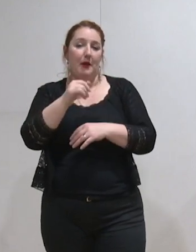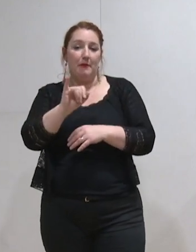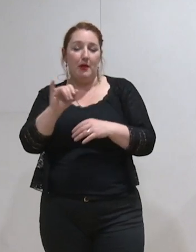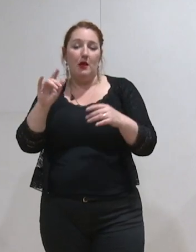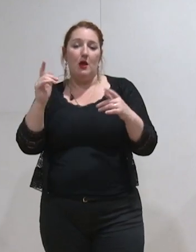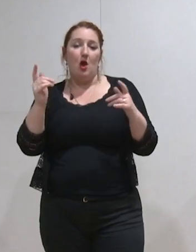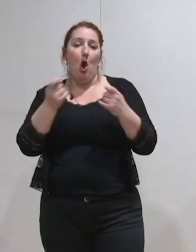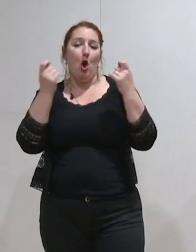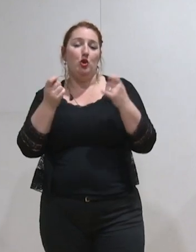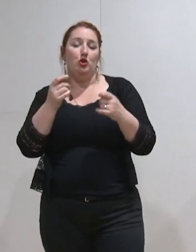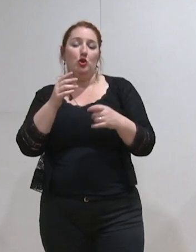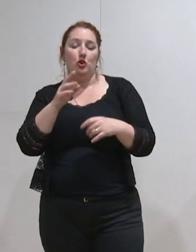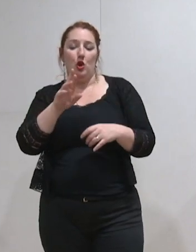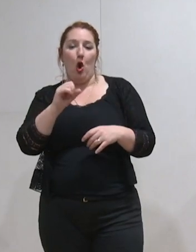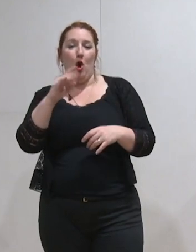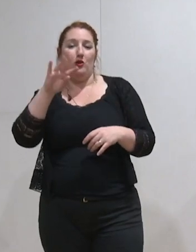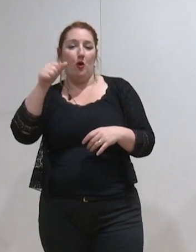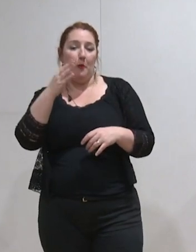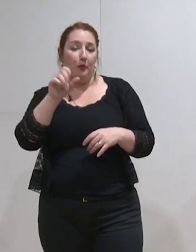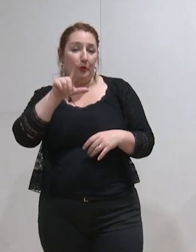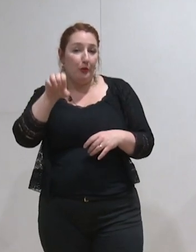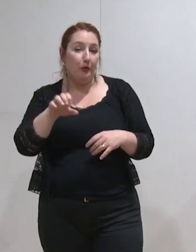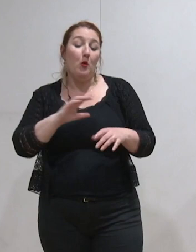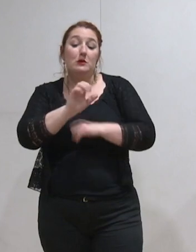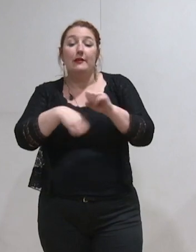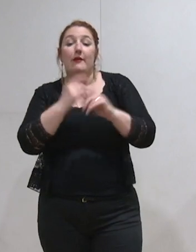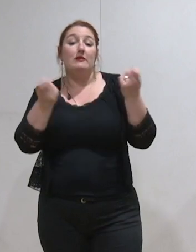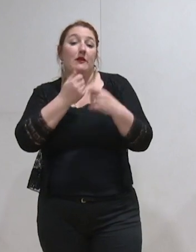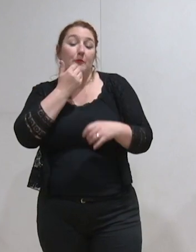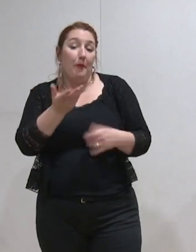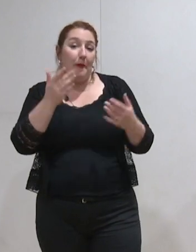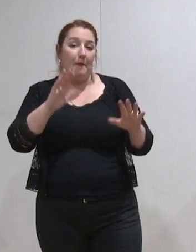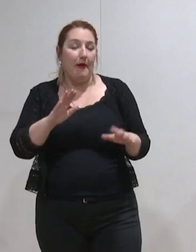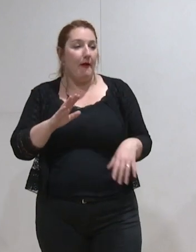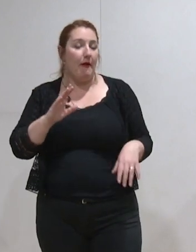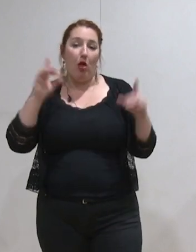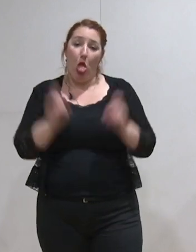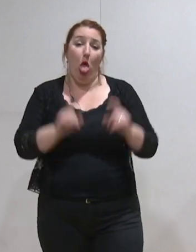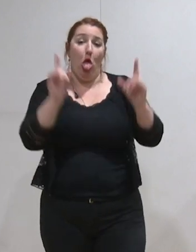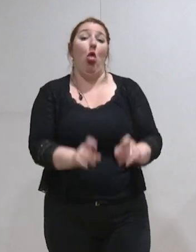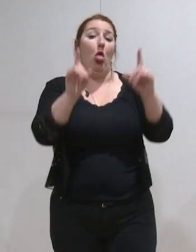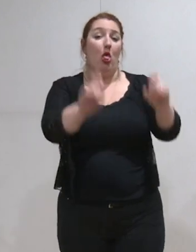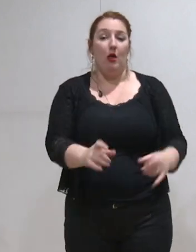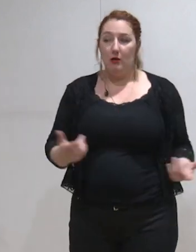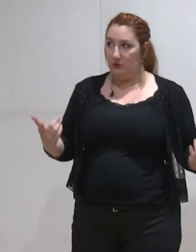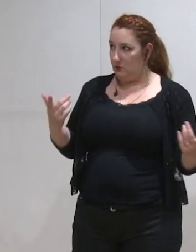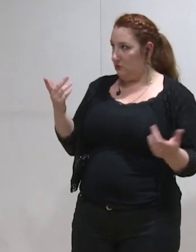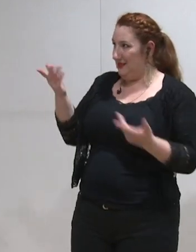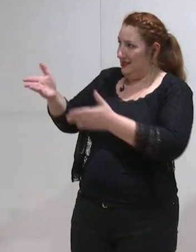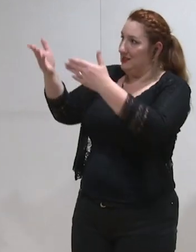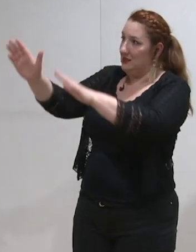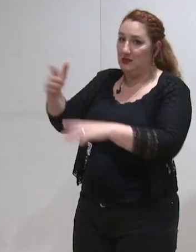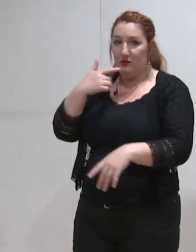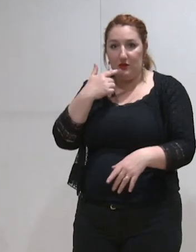année où ils ne pourront pas faire leur festival vous opérez des coupes budgétaires sans concertation alors même que ces décisions tuent des festivals comme vous êtes bien